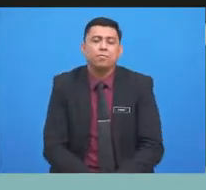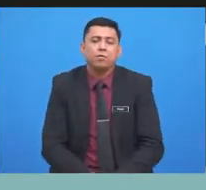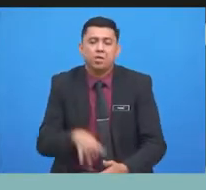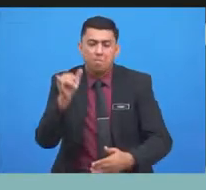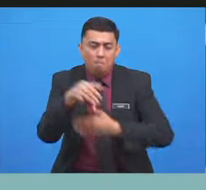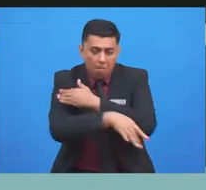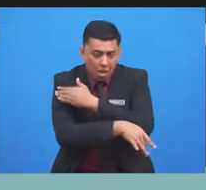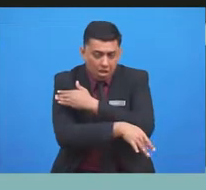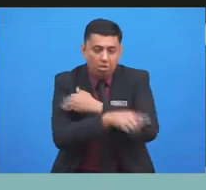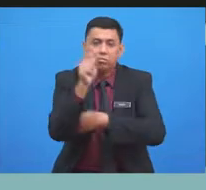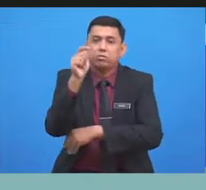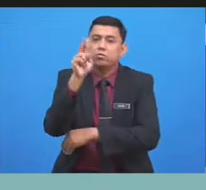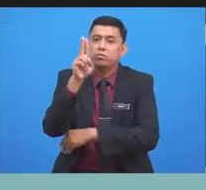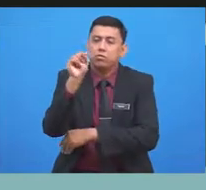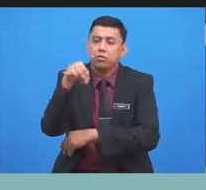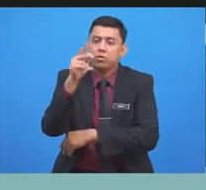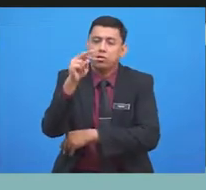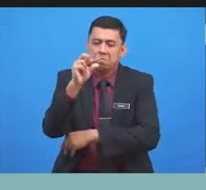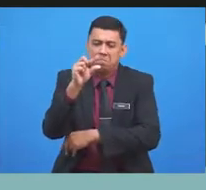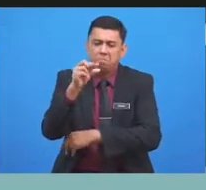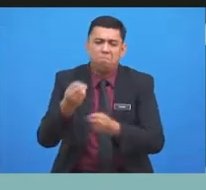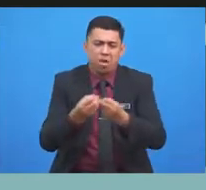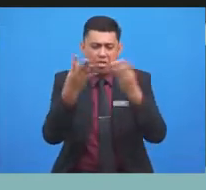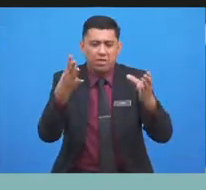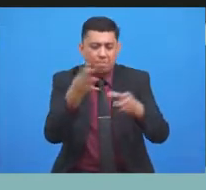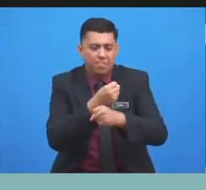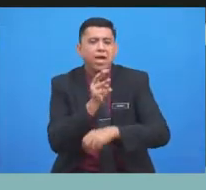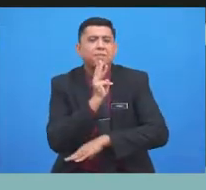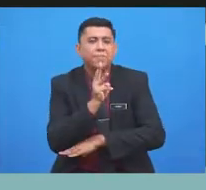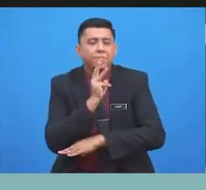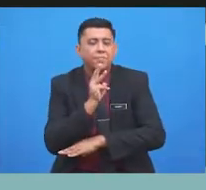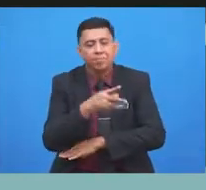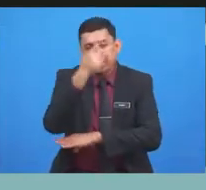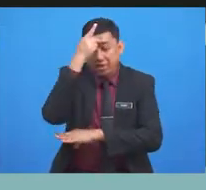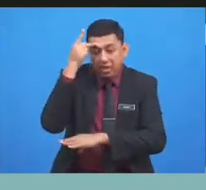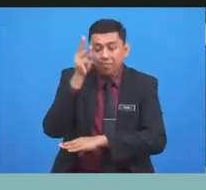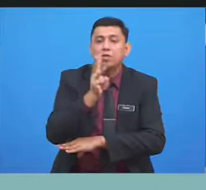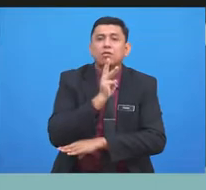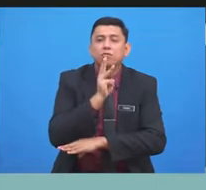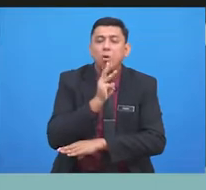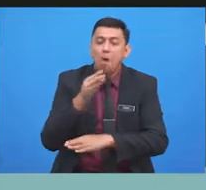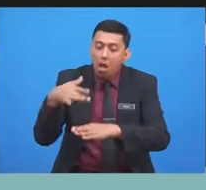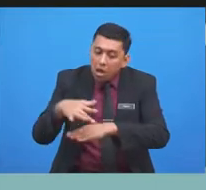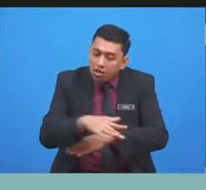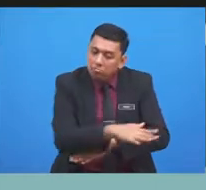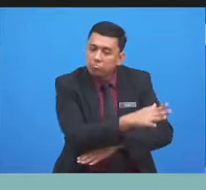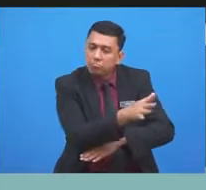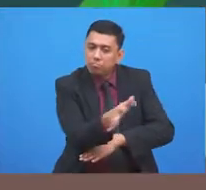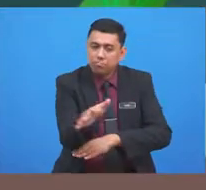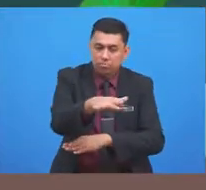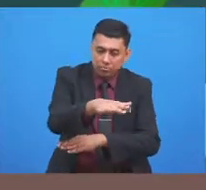berakar tunjang dapat memperolehi bekalan air yang banyak kerana air ini dapat menjalar jauh ke dalam